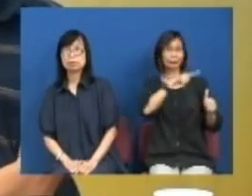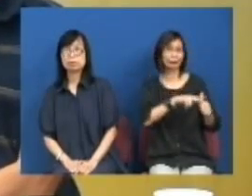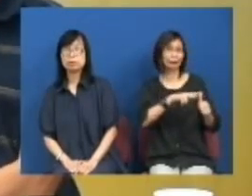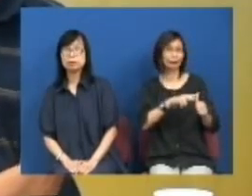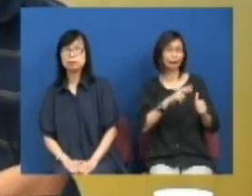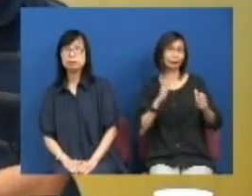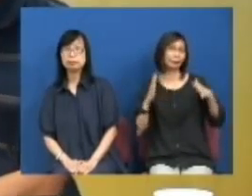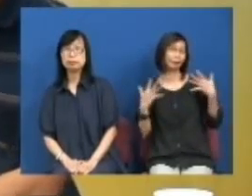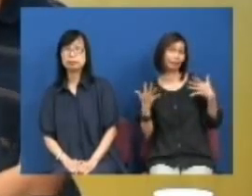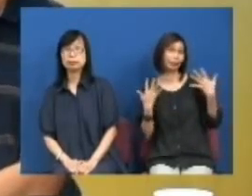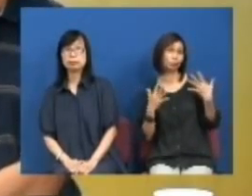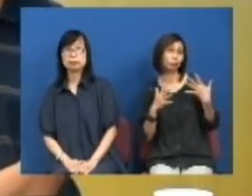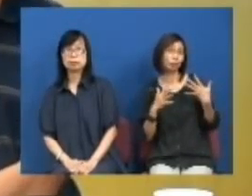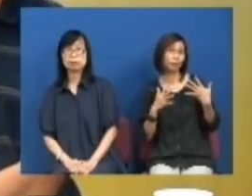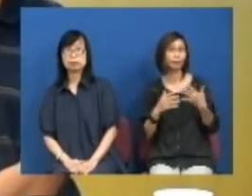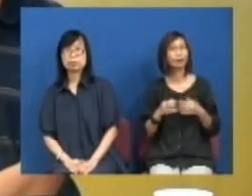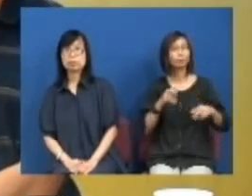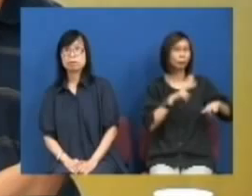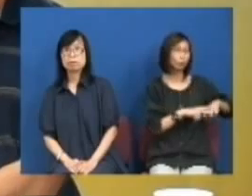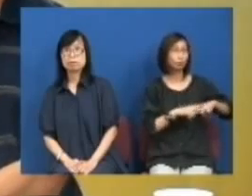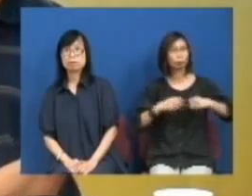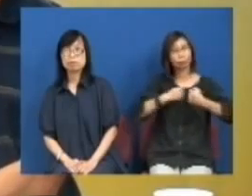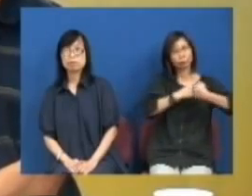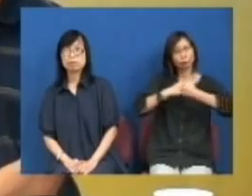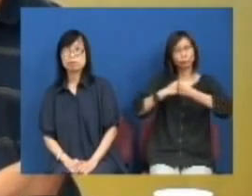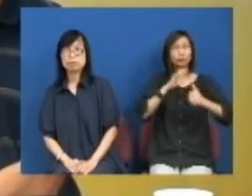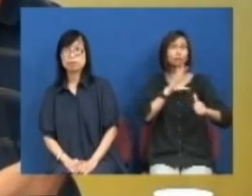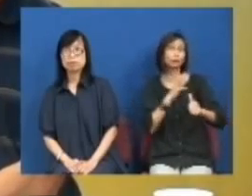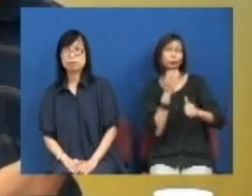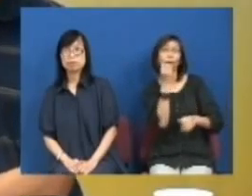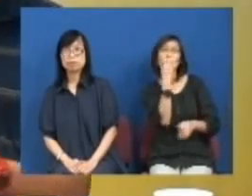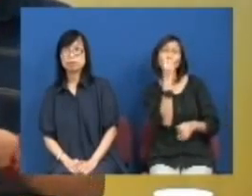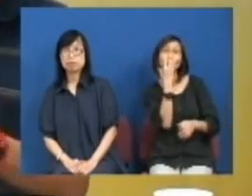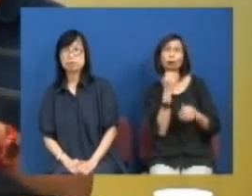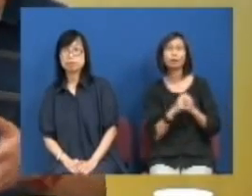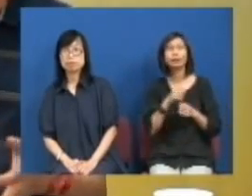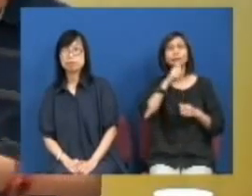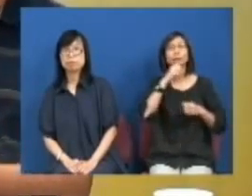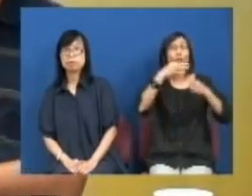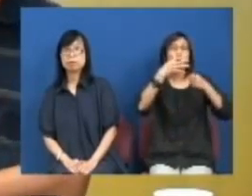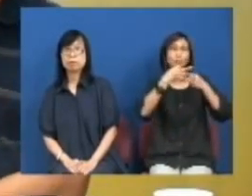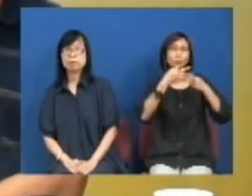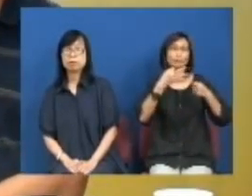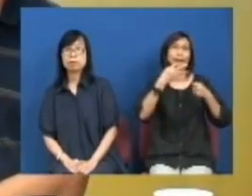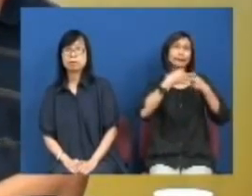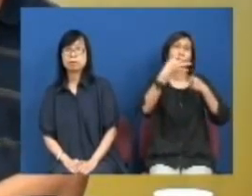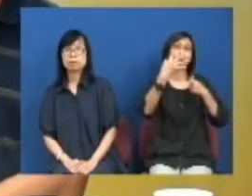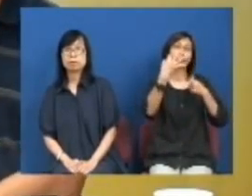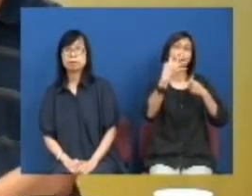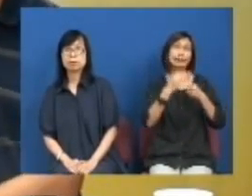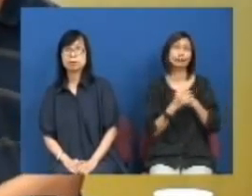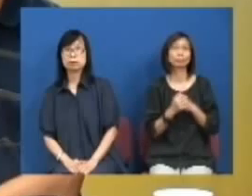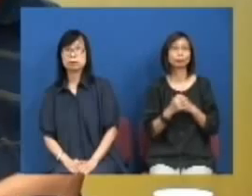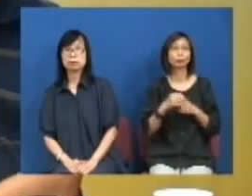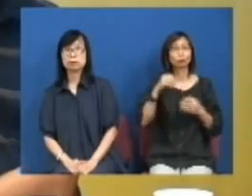政治鬥爭而影響到香港內部，即係有三個不同候選人出嚟喺度，大家互踩互鬥或